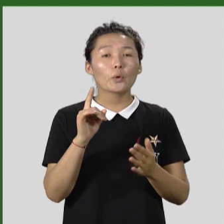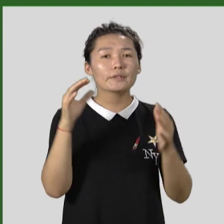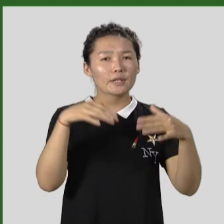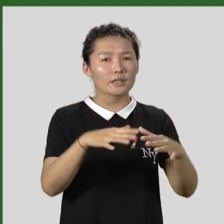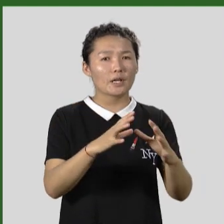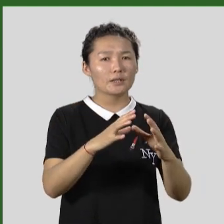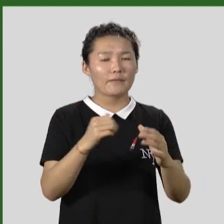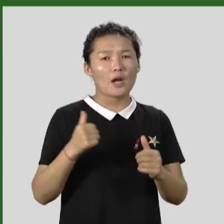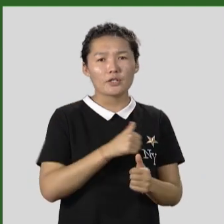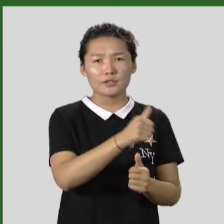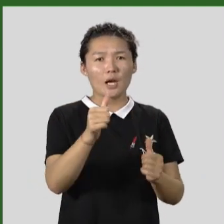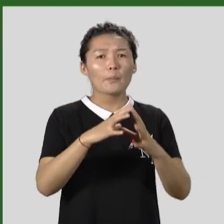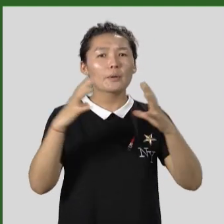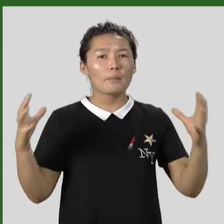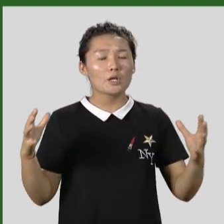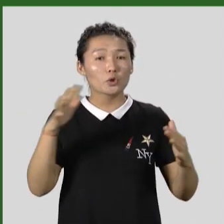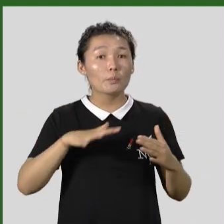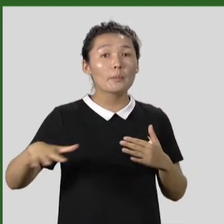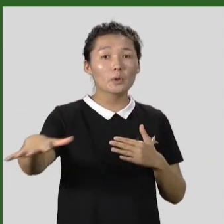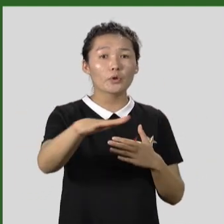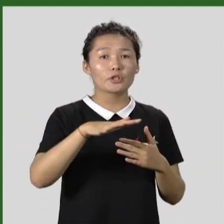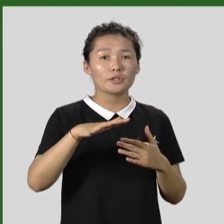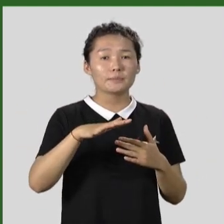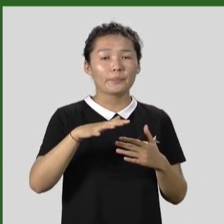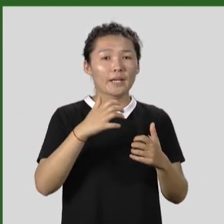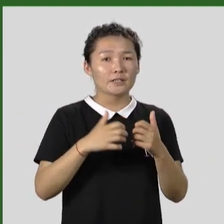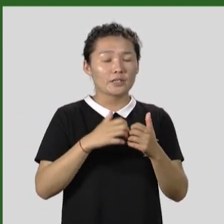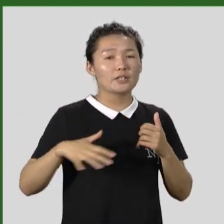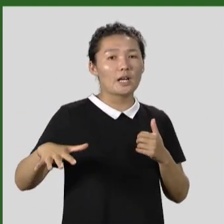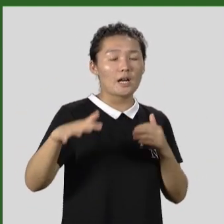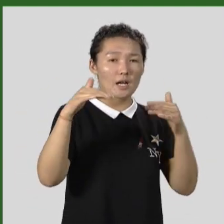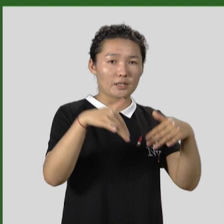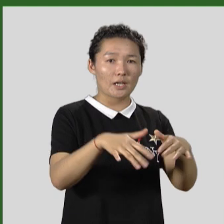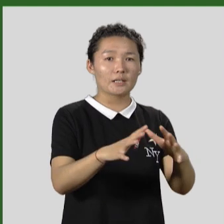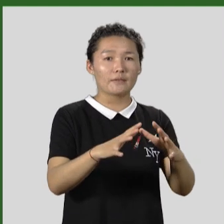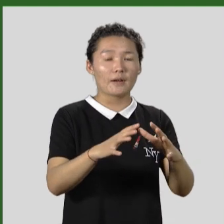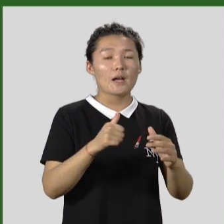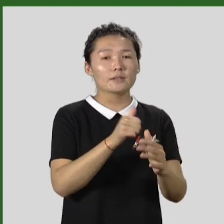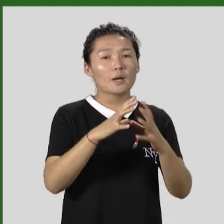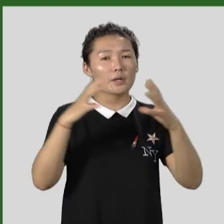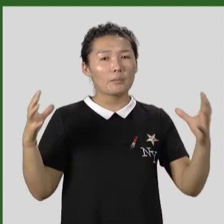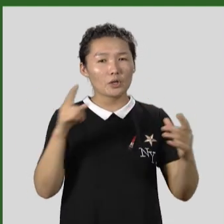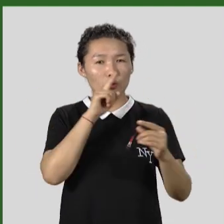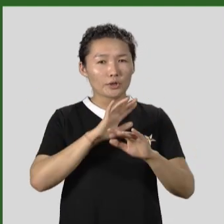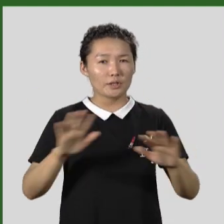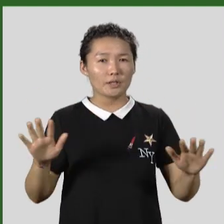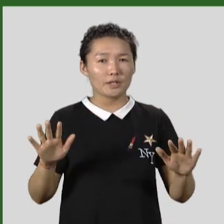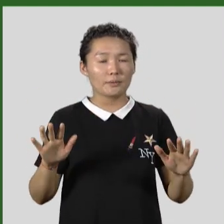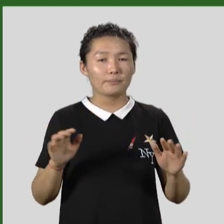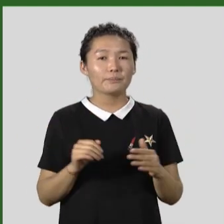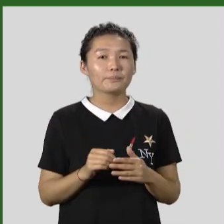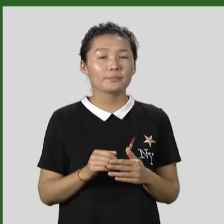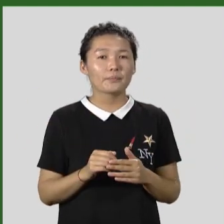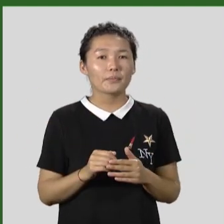площади? Среди океанов самый большой Тихий. Ему принадлежит половина площади всего мирового